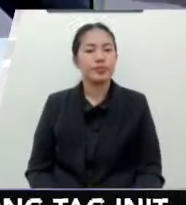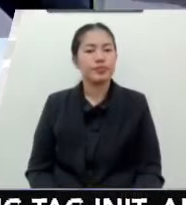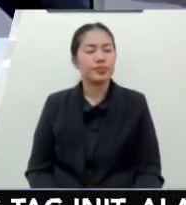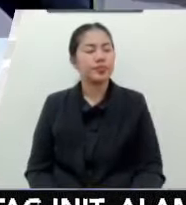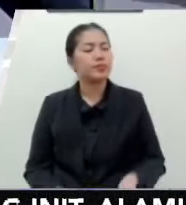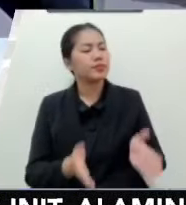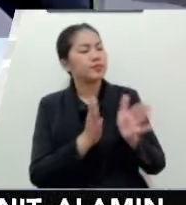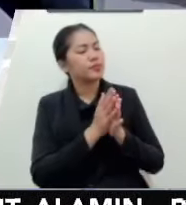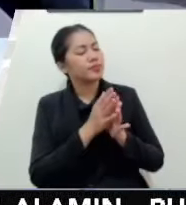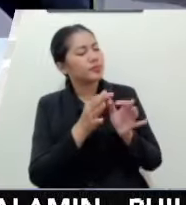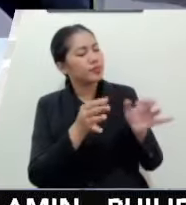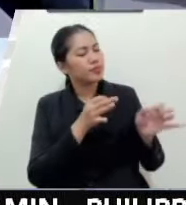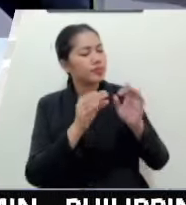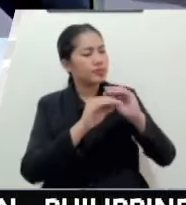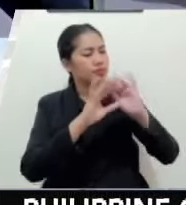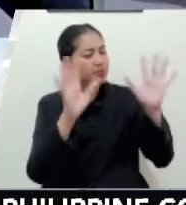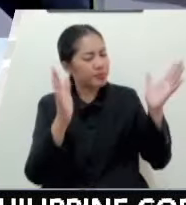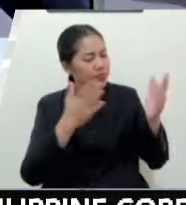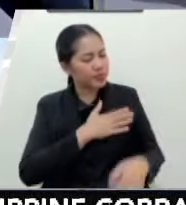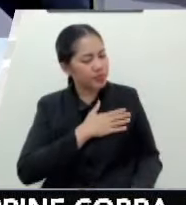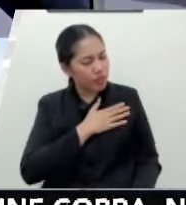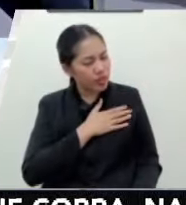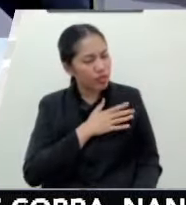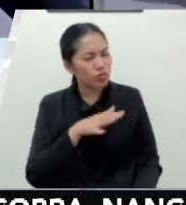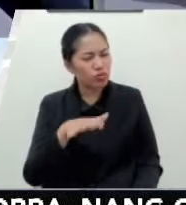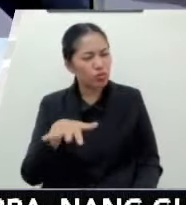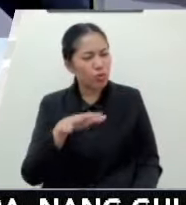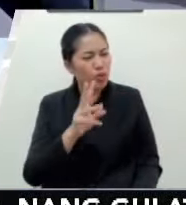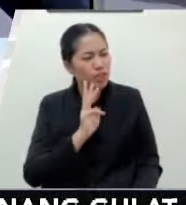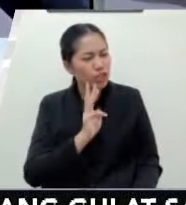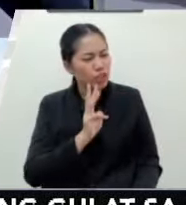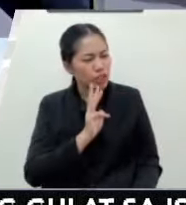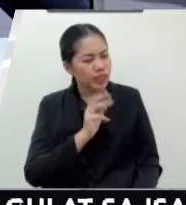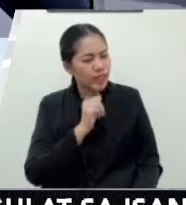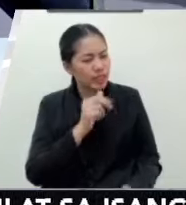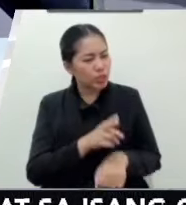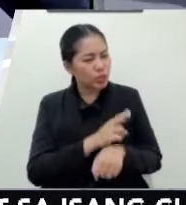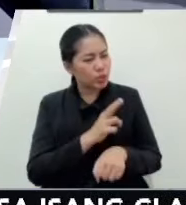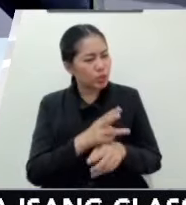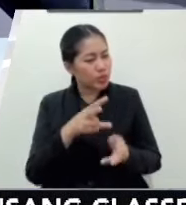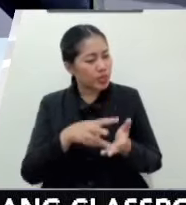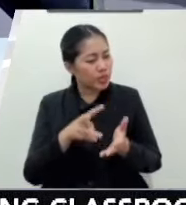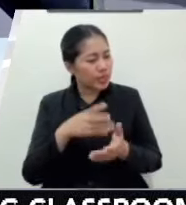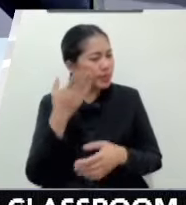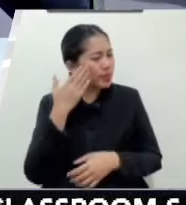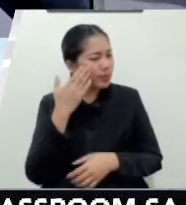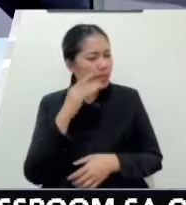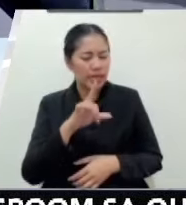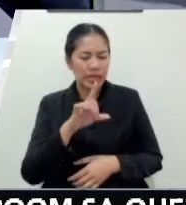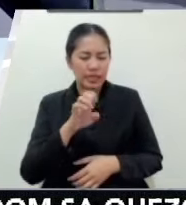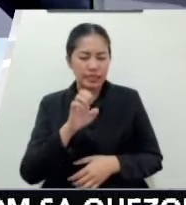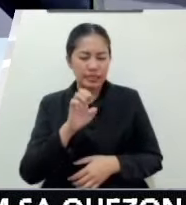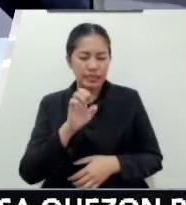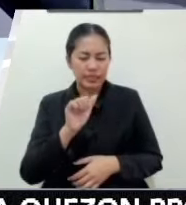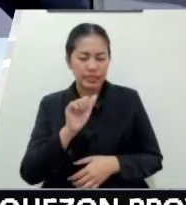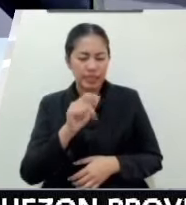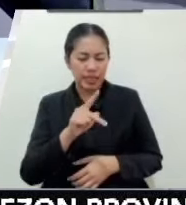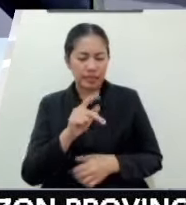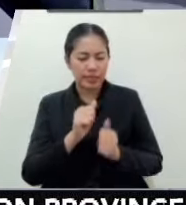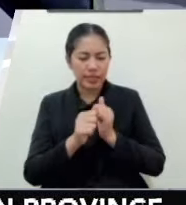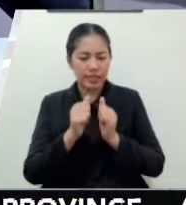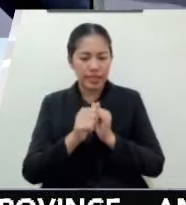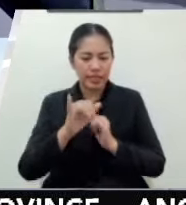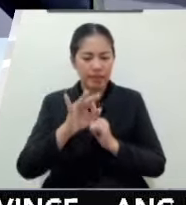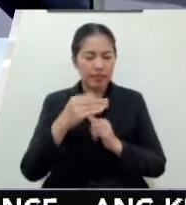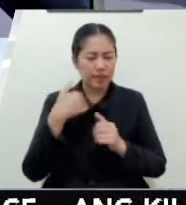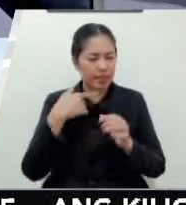yung mga tubig na hindi na nasasayang, hindi nagagamit. Kabilang po dito yung mga tagas, hindi ba? So dapat kung may tagas, report ka agad po sa mga